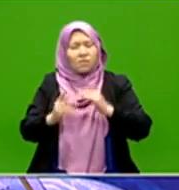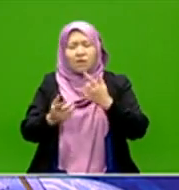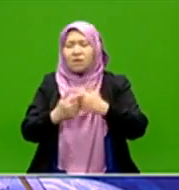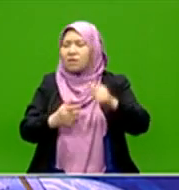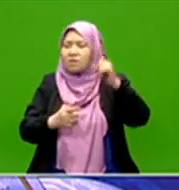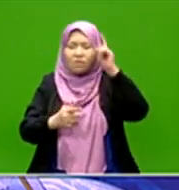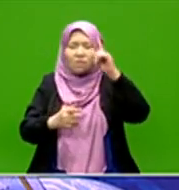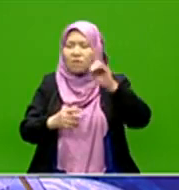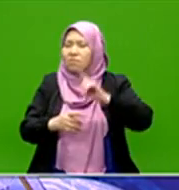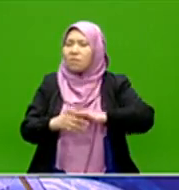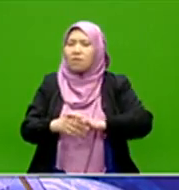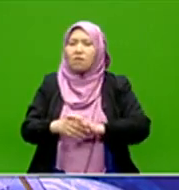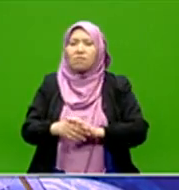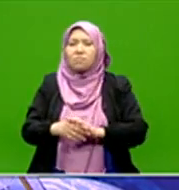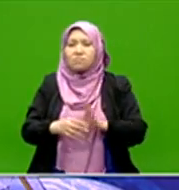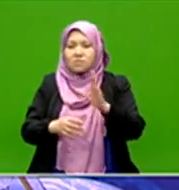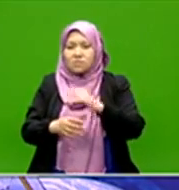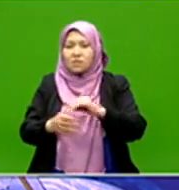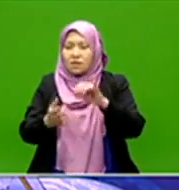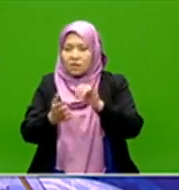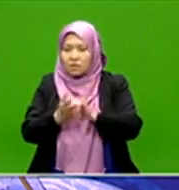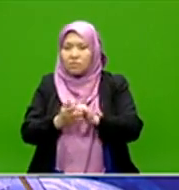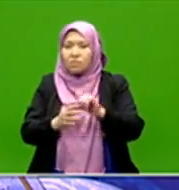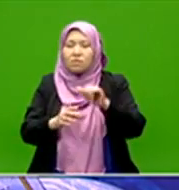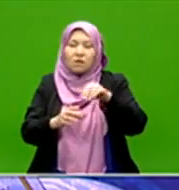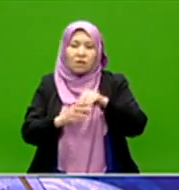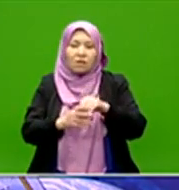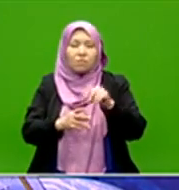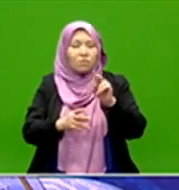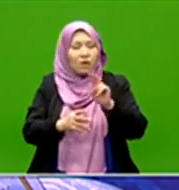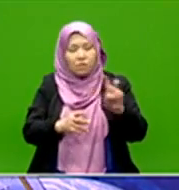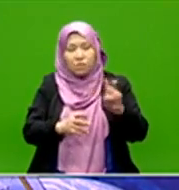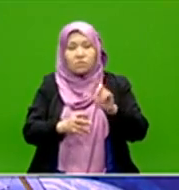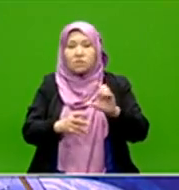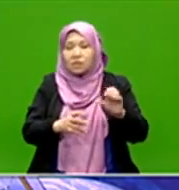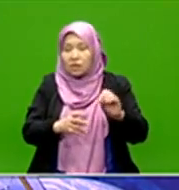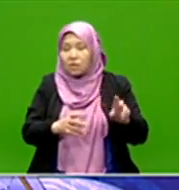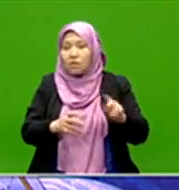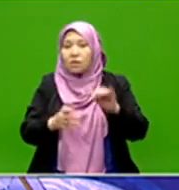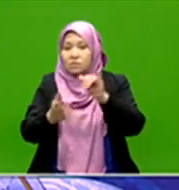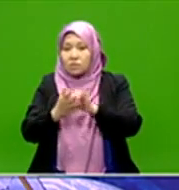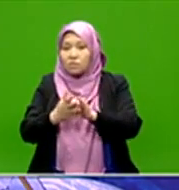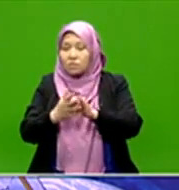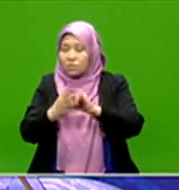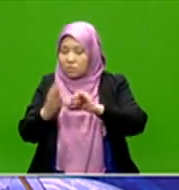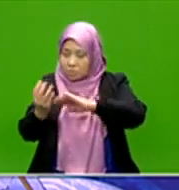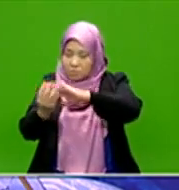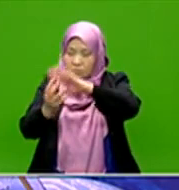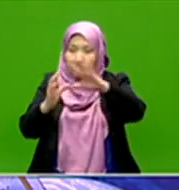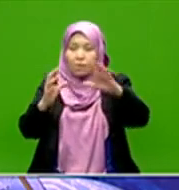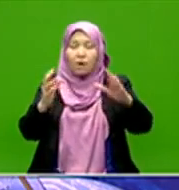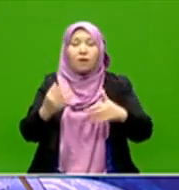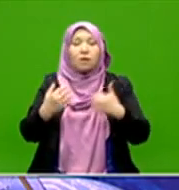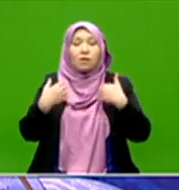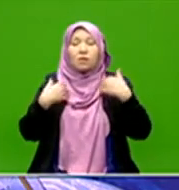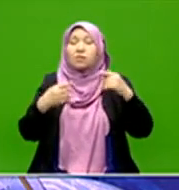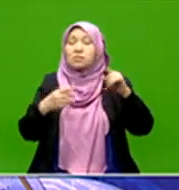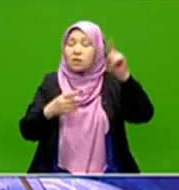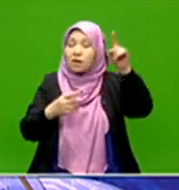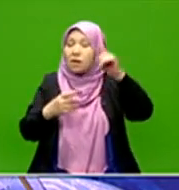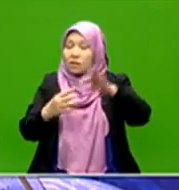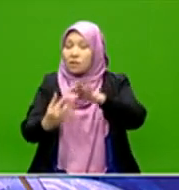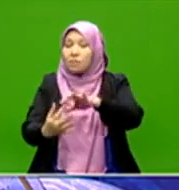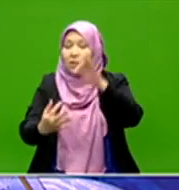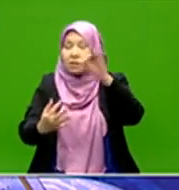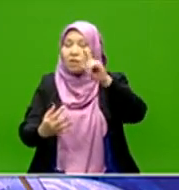Ustaz ya sekitar dalam 200 ke 300 rakyat Malaysia dan seluruh dunia yang berada dekat sana yang terpilih Allah